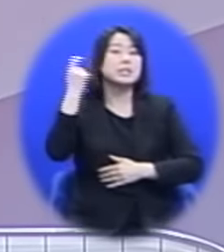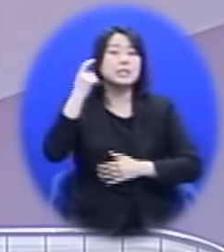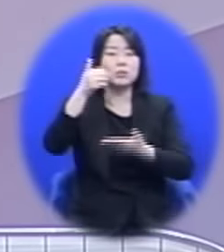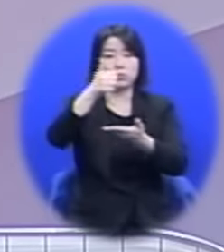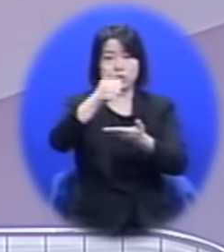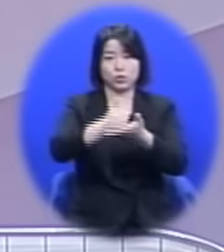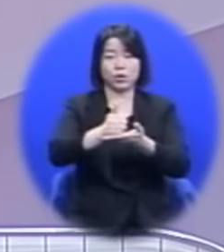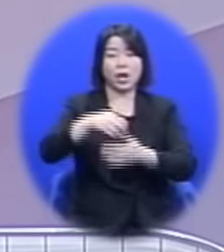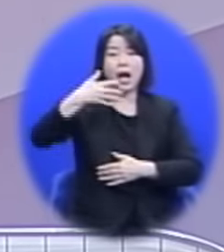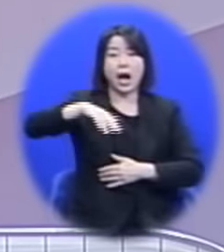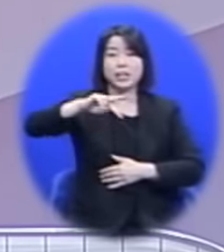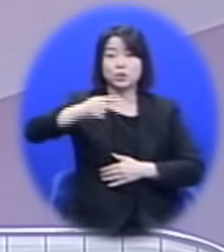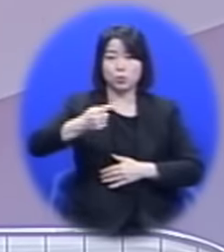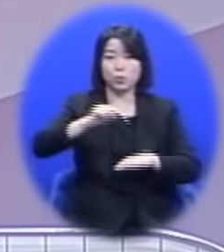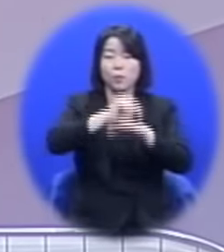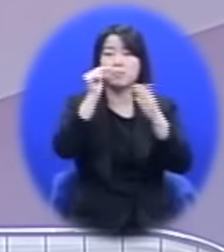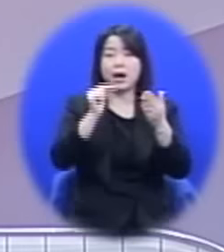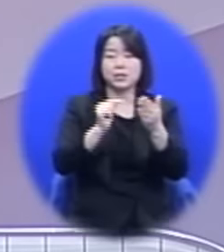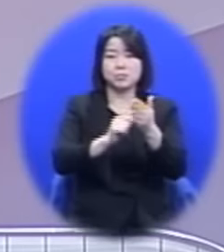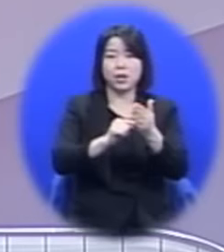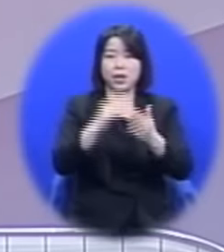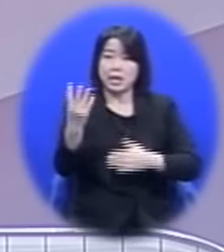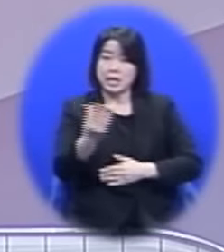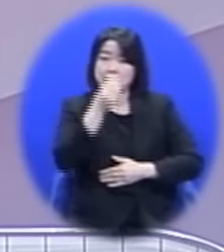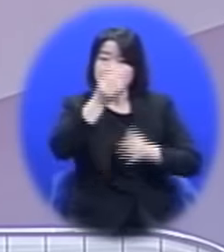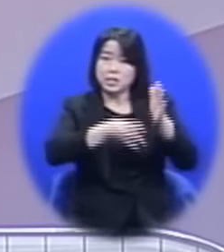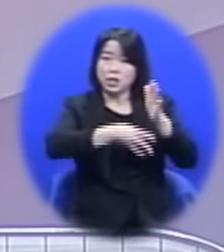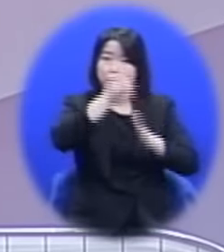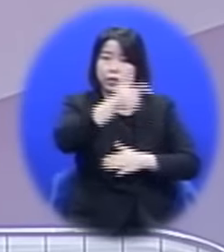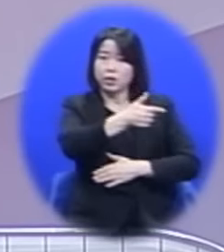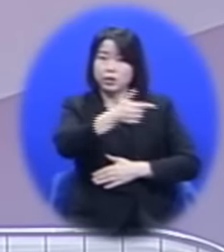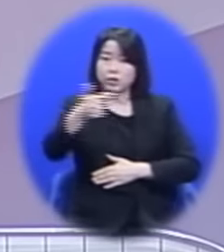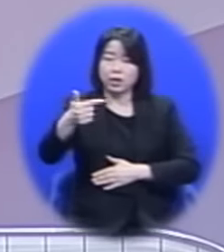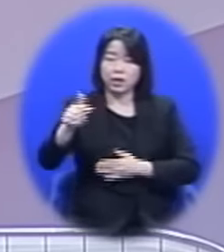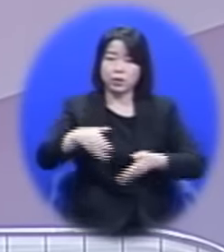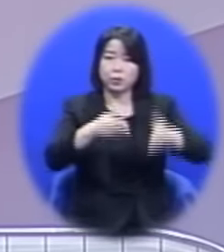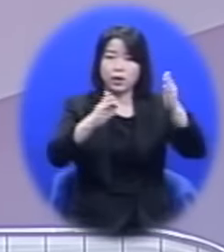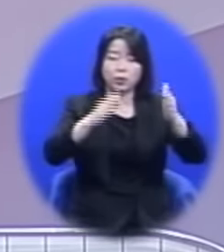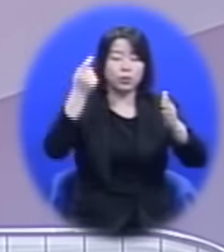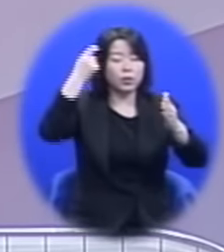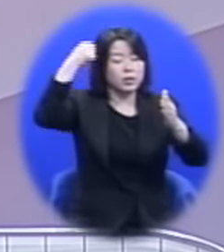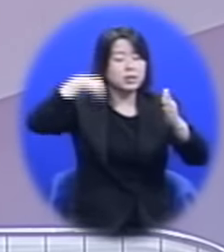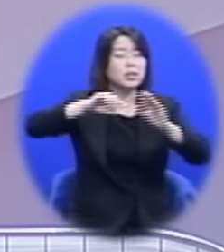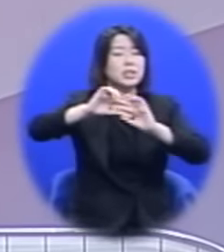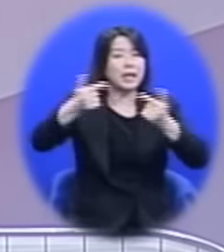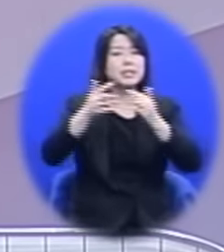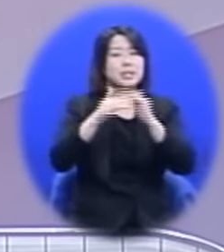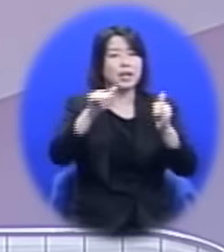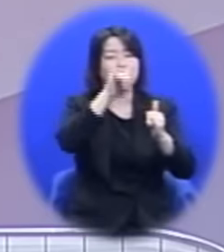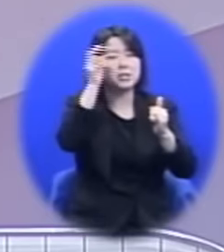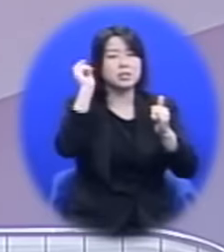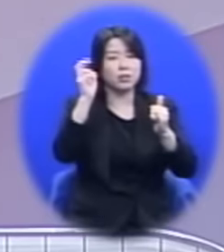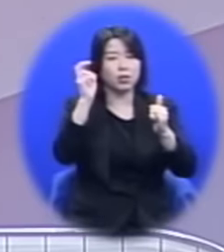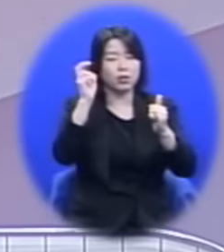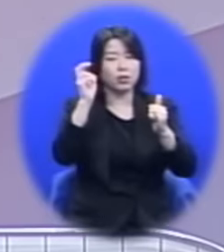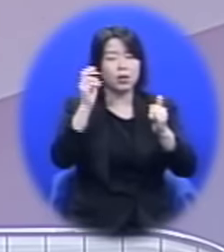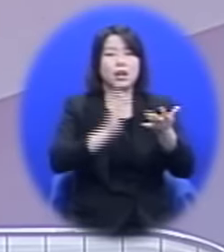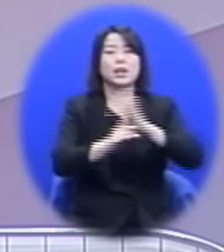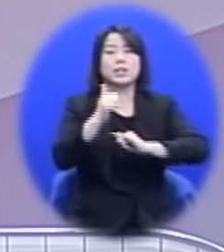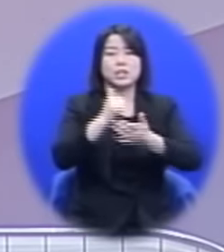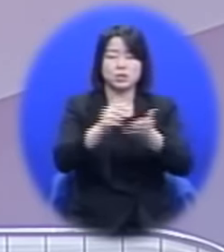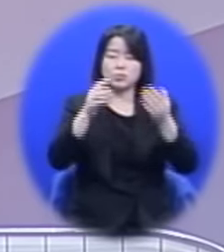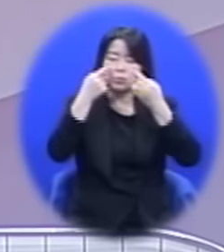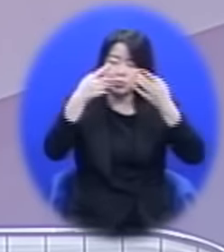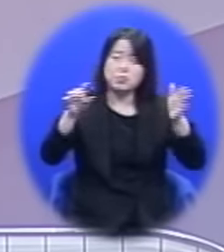중에 아직도 마음에 시온의 대로라고 여겨지지 않으시는 분이 있으실 거예요. 예수님은 분명히